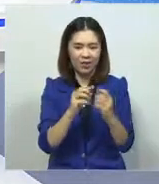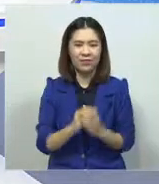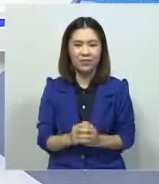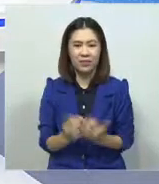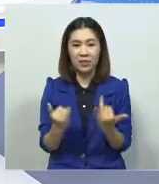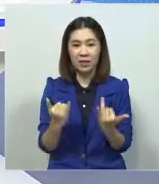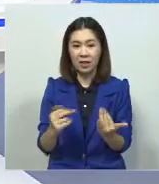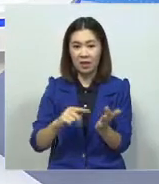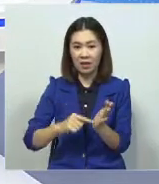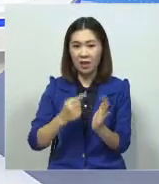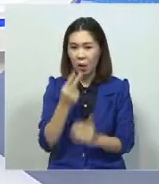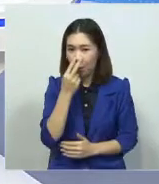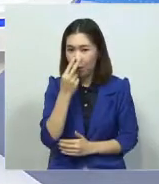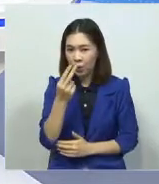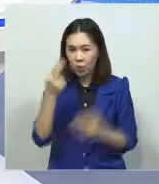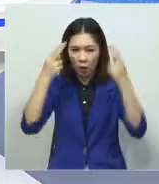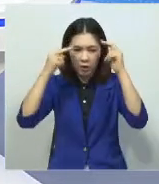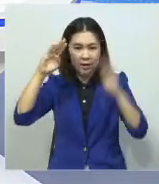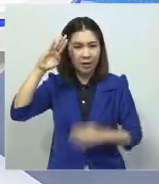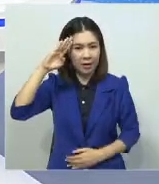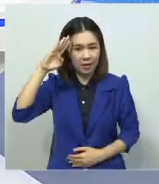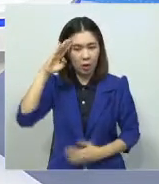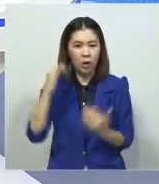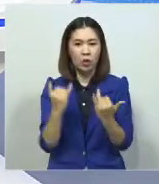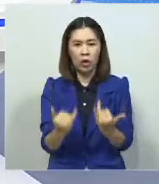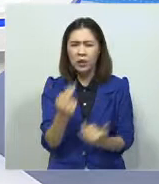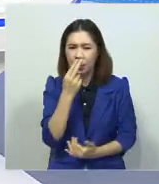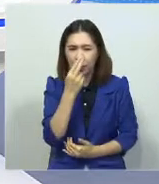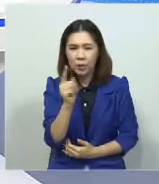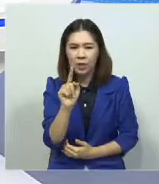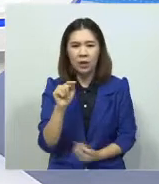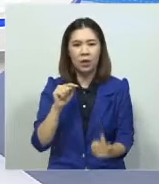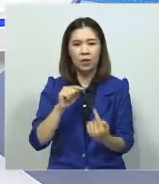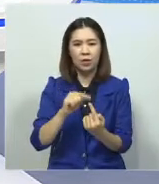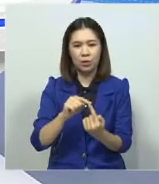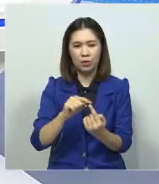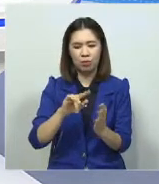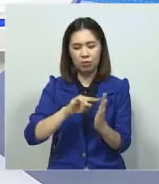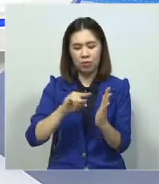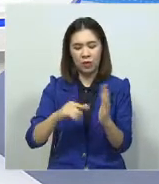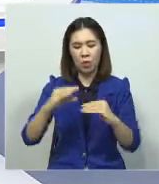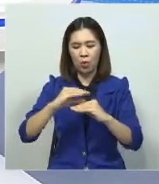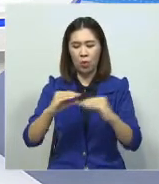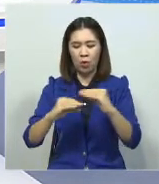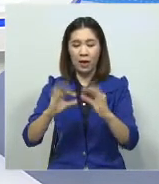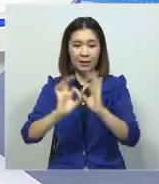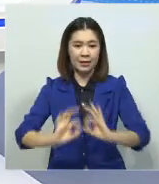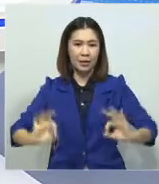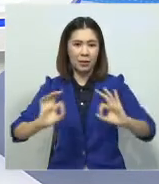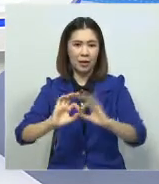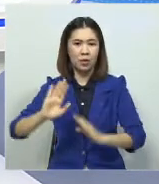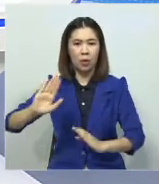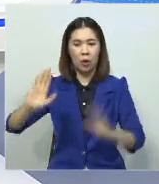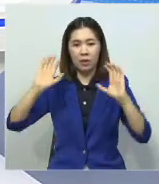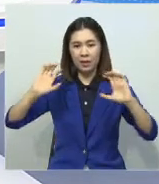จากที่บอกว่าตอนแรกเราจะไปติดตามการลงพื้นที่ของนายกรัฐมนตรีนะครับตอนนี้เราไปดูครับการลงพื้นที่ที่ติดตามโครงการสำคัญของรัฐบาล